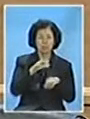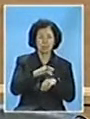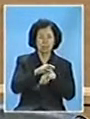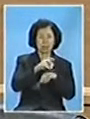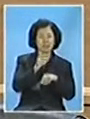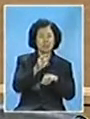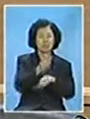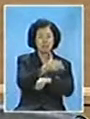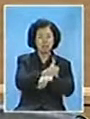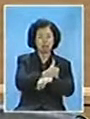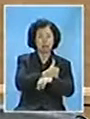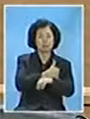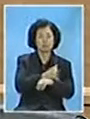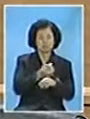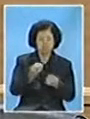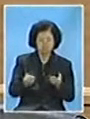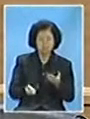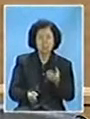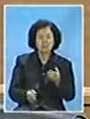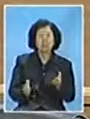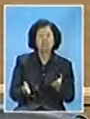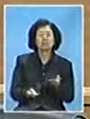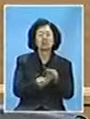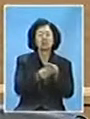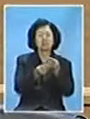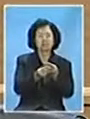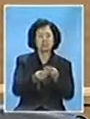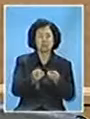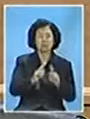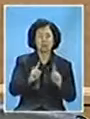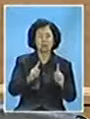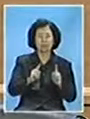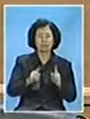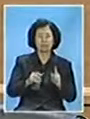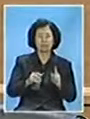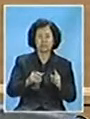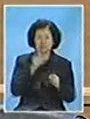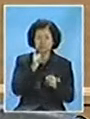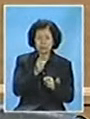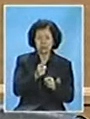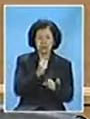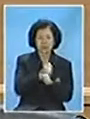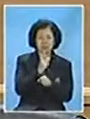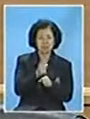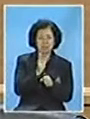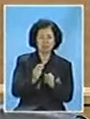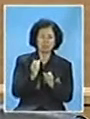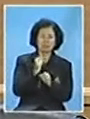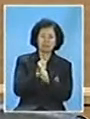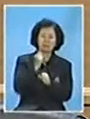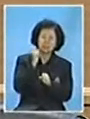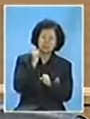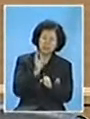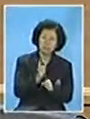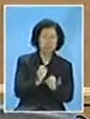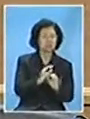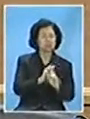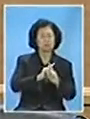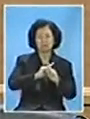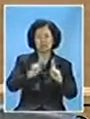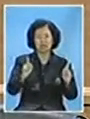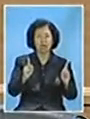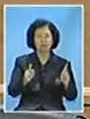กก็เพียงเสริมท่านไปเท่านั้นแต่ความกระตือรือร้นความจริงจังความทุ่มเทเนี่ยไม่เหมือนจากพวก